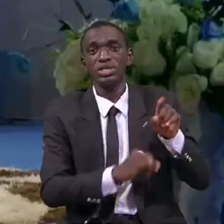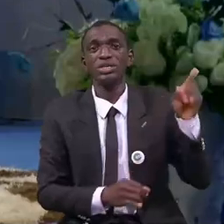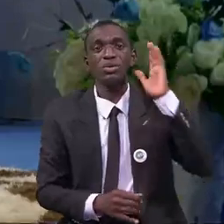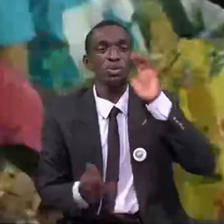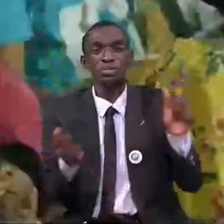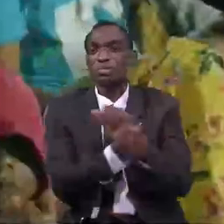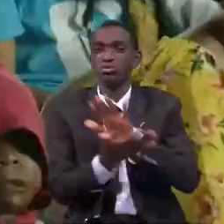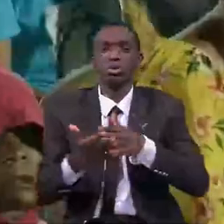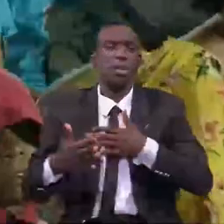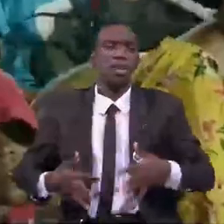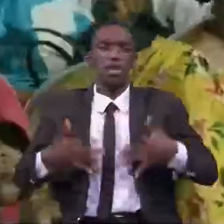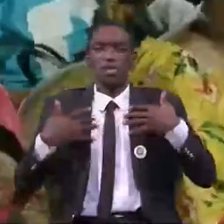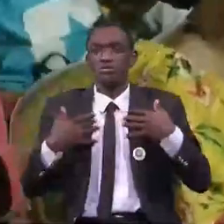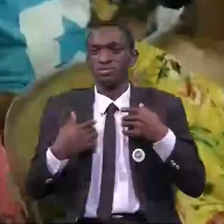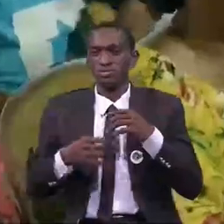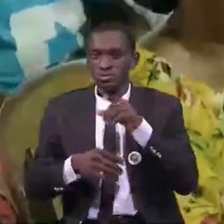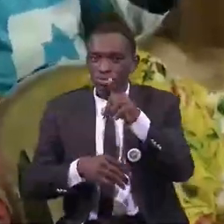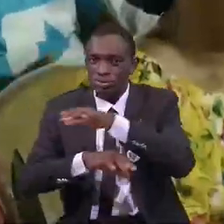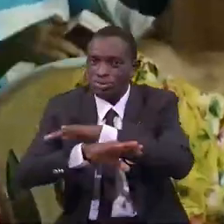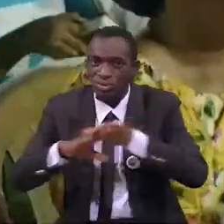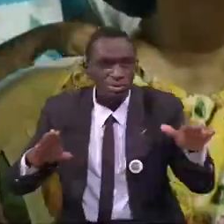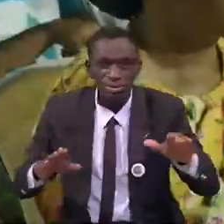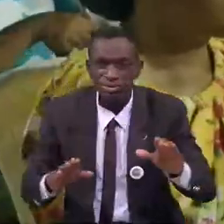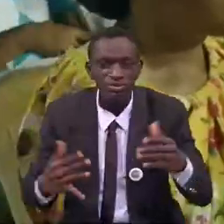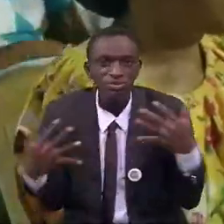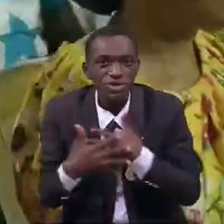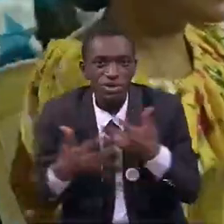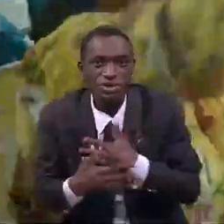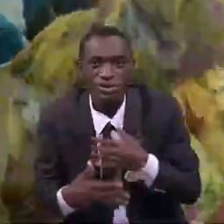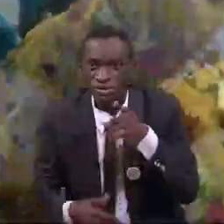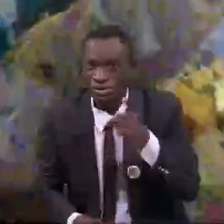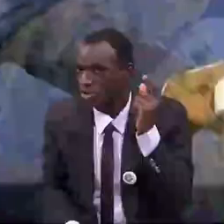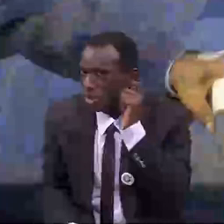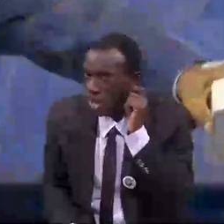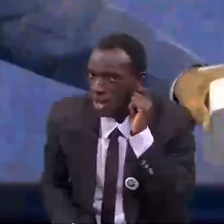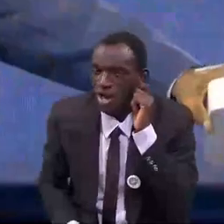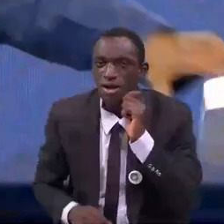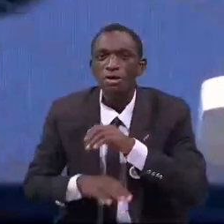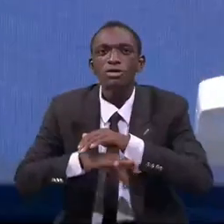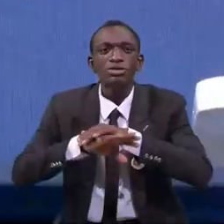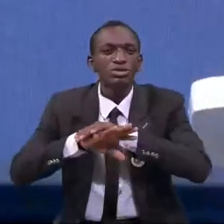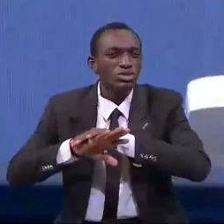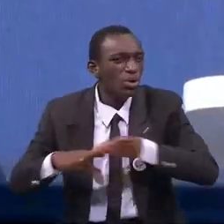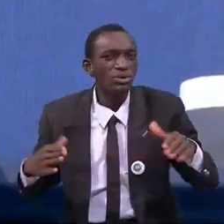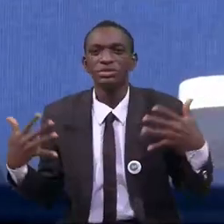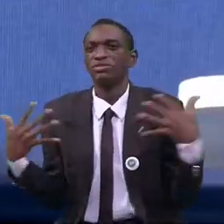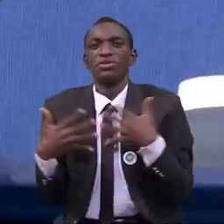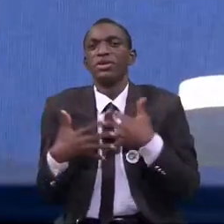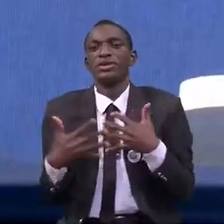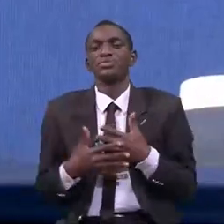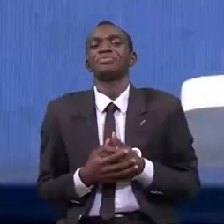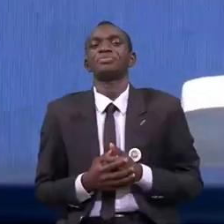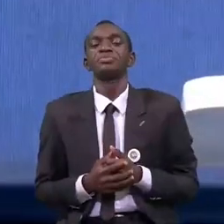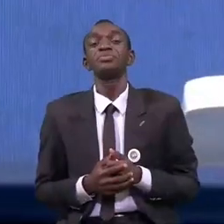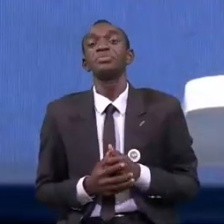mais ne CRA pas vous êtes là ne les C point ne